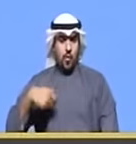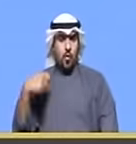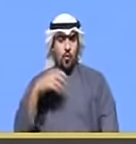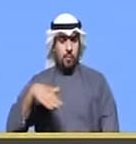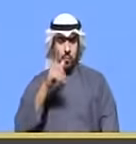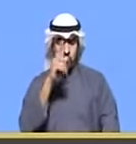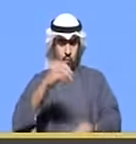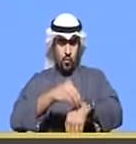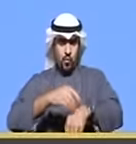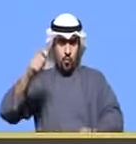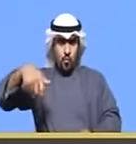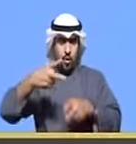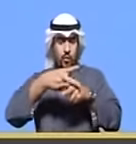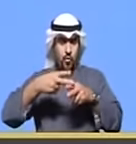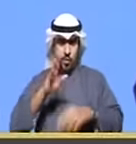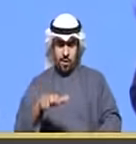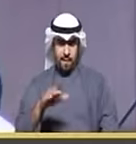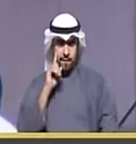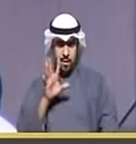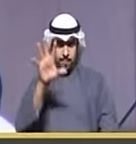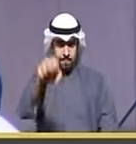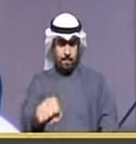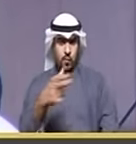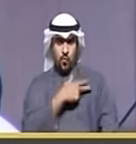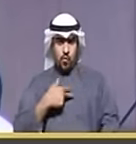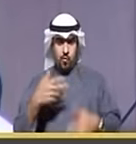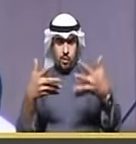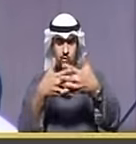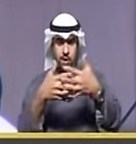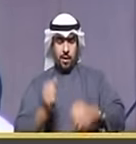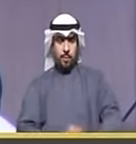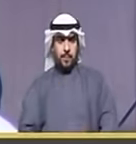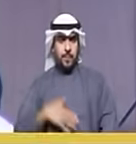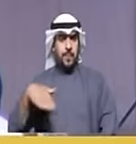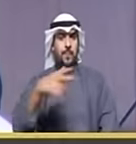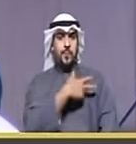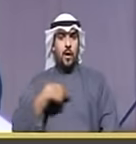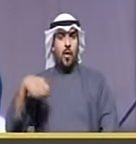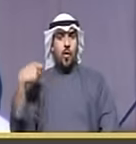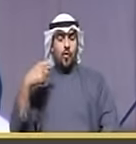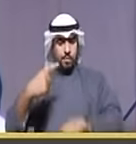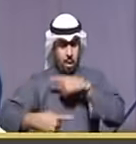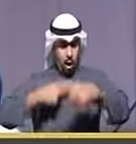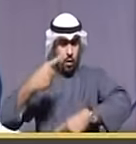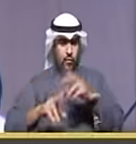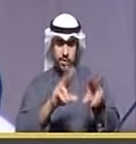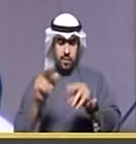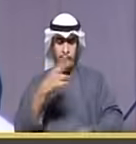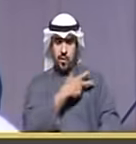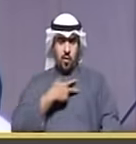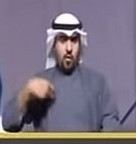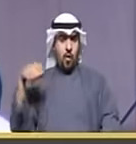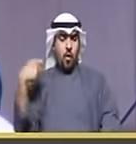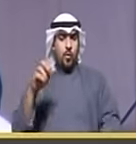شركات الشراكه بين القطاع الحكومي والخاص دابت الحكومه ممثله في وزاره الماليه